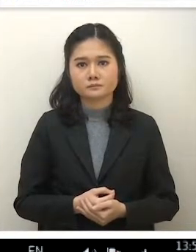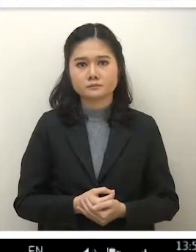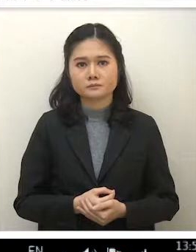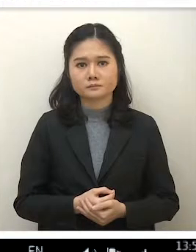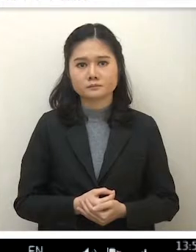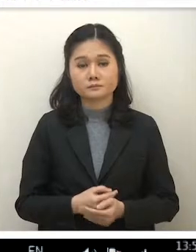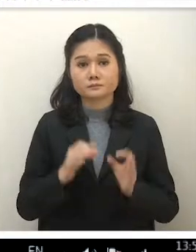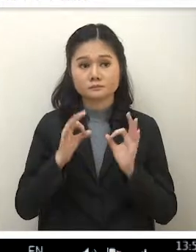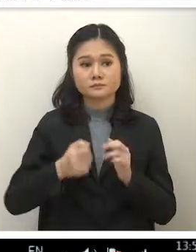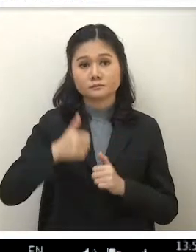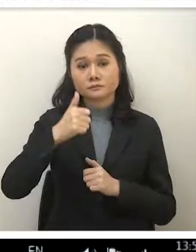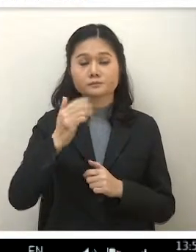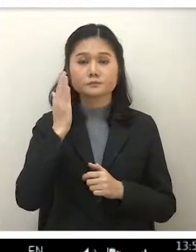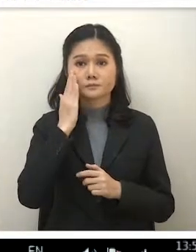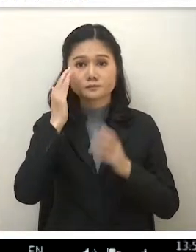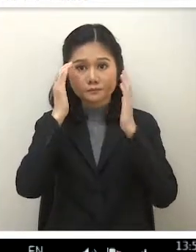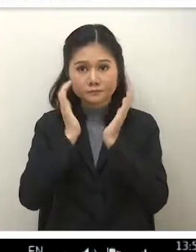โอเคครับเราได้โครงหน้า